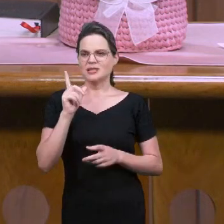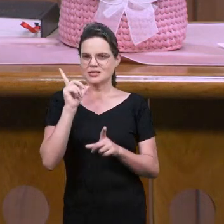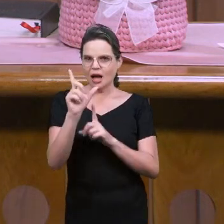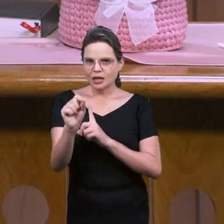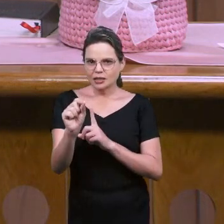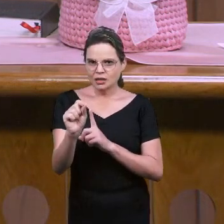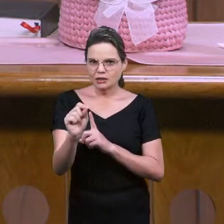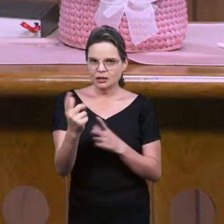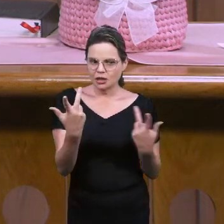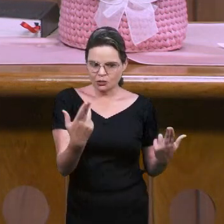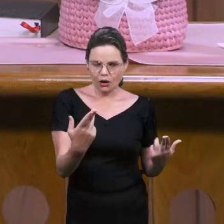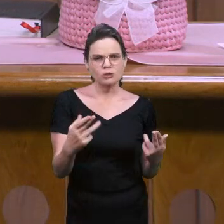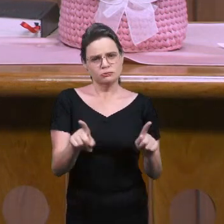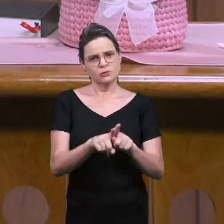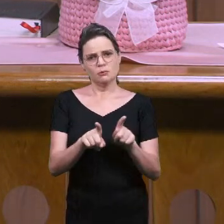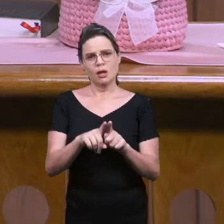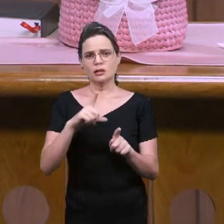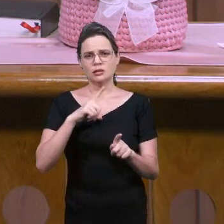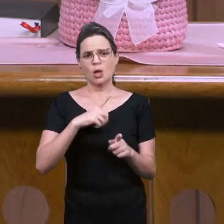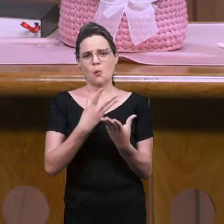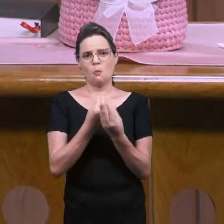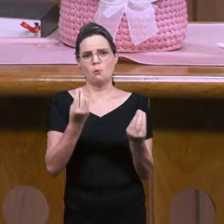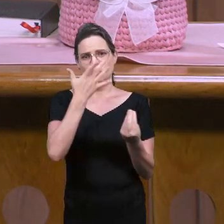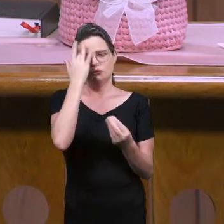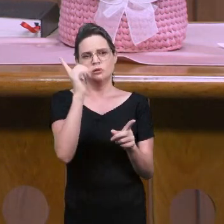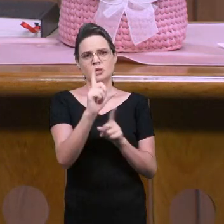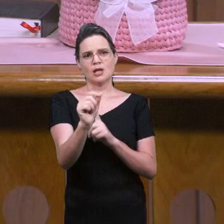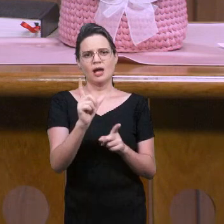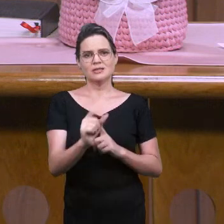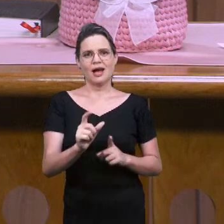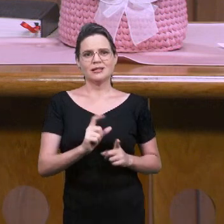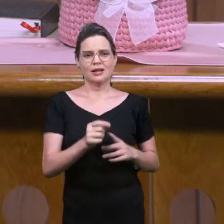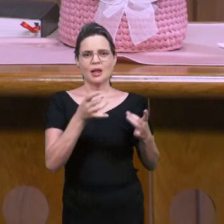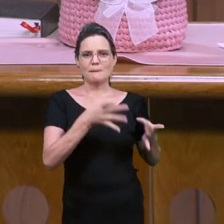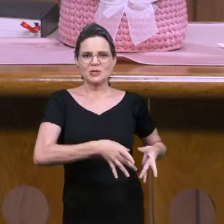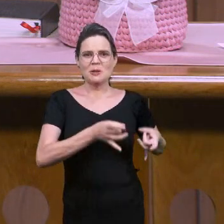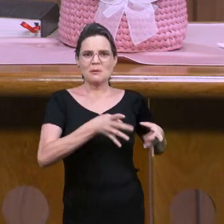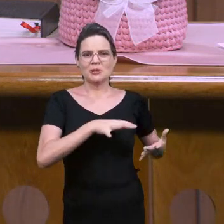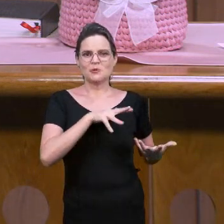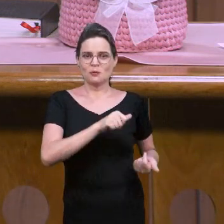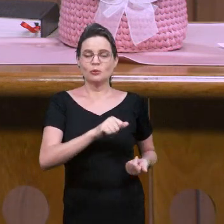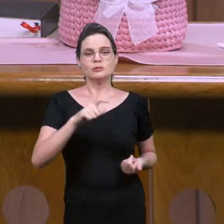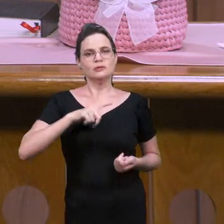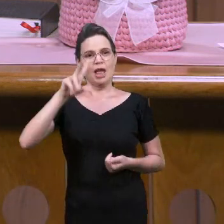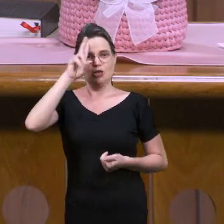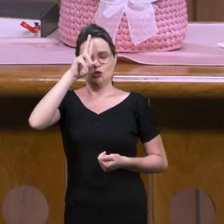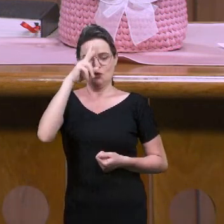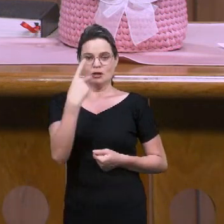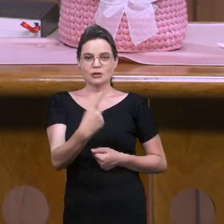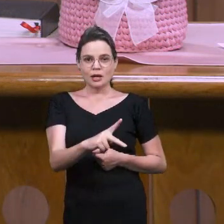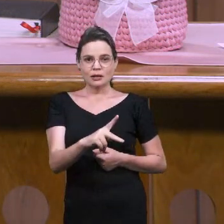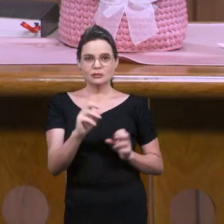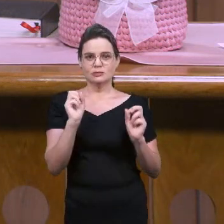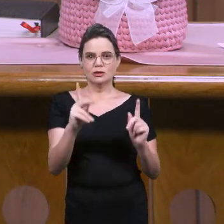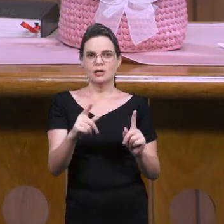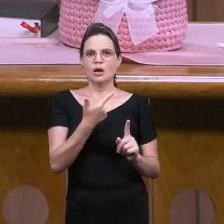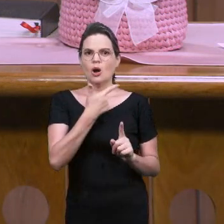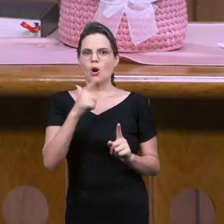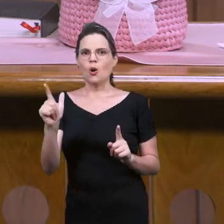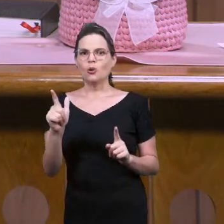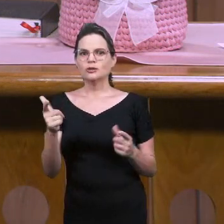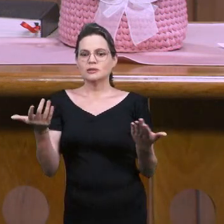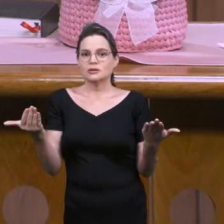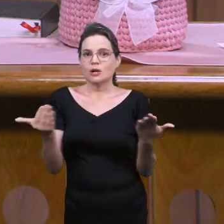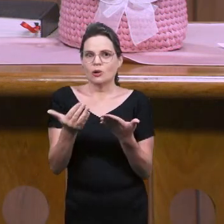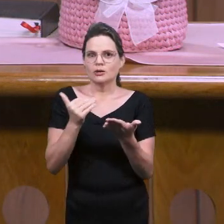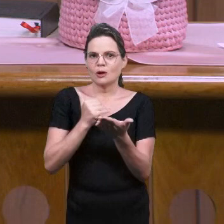nous sommes au moment d'un départ, oui, nous pouvons dire. Quelques-uns partent, ils quittent l'Égypte, il y a une histoire pour cela. D'autres arrivent à